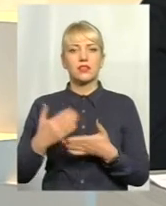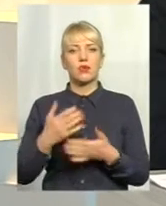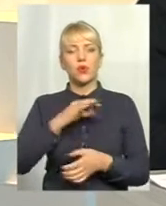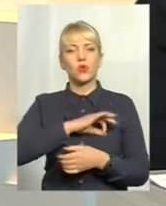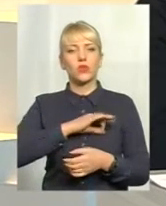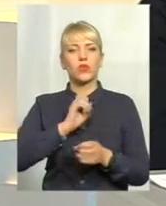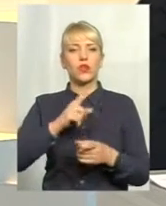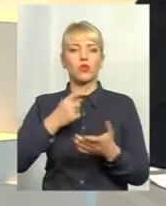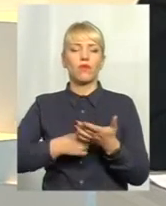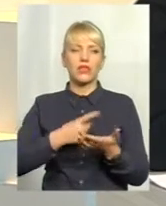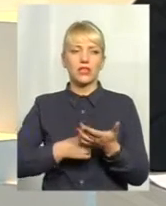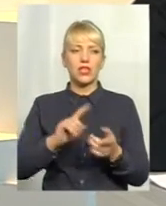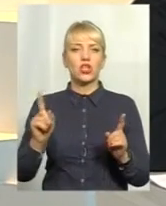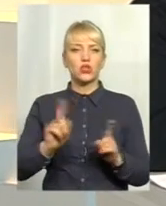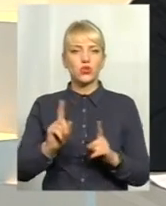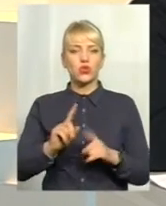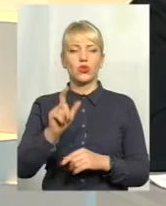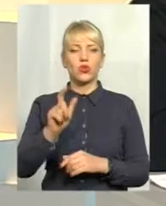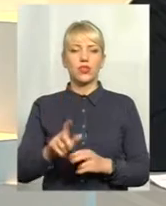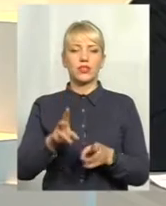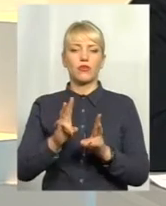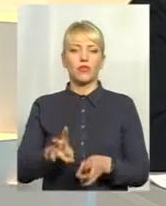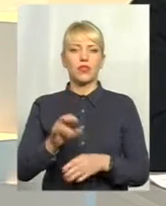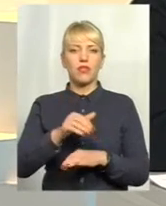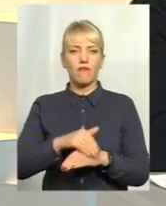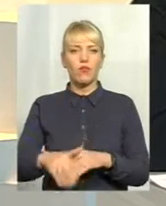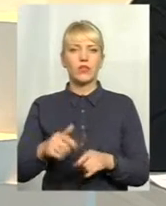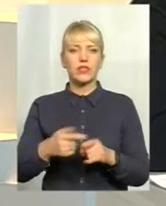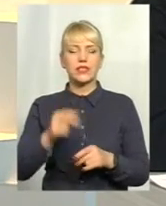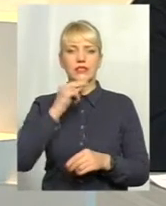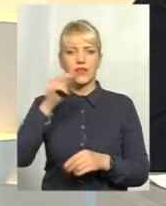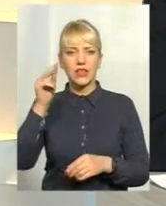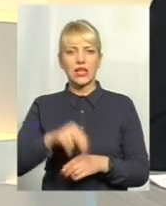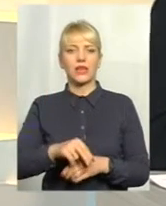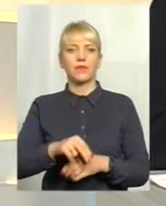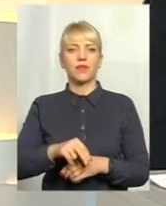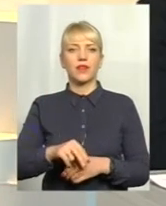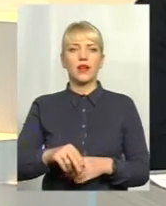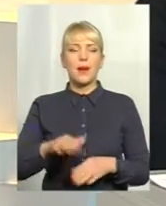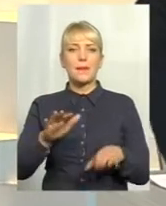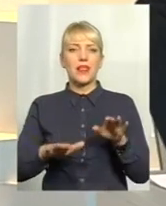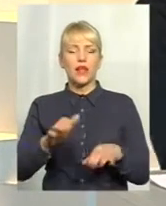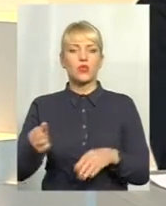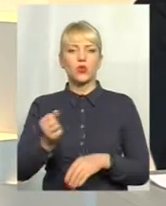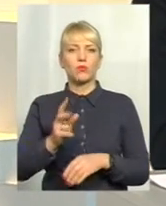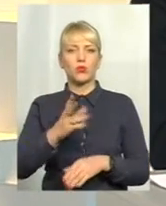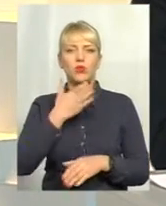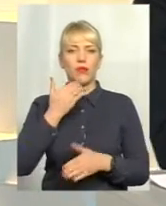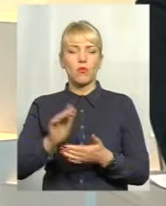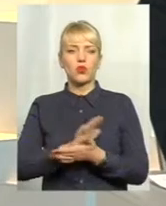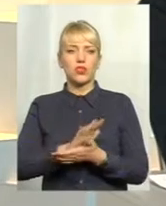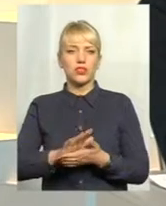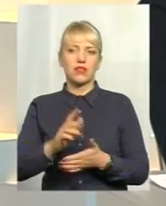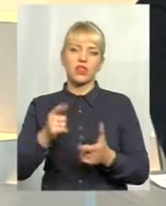юридичному довести, так, що людина травмувалася на вулиці, там, з вини, ну, балансоутримувача, який там не почистив, так?